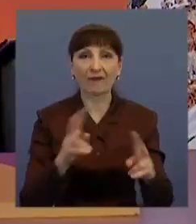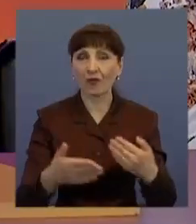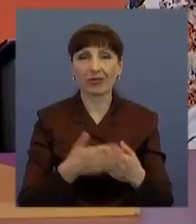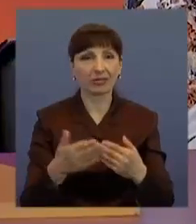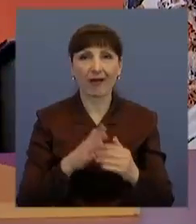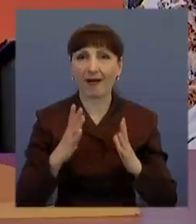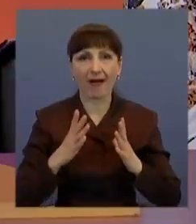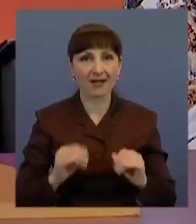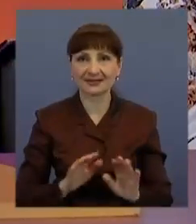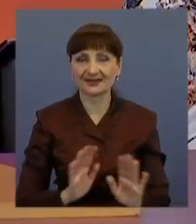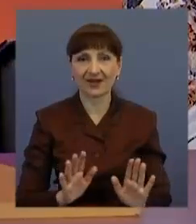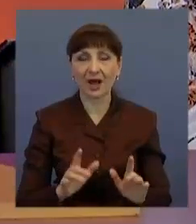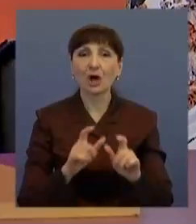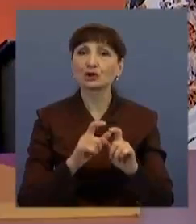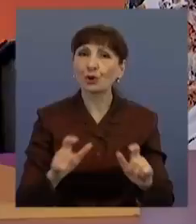наказывали. Вот в прошлом году.